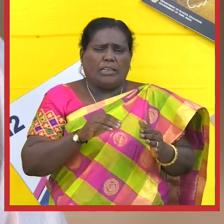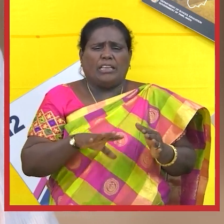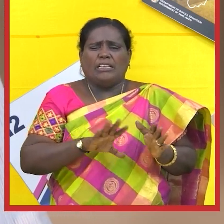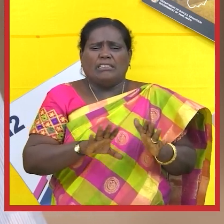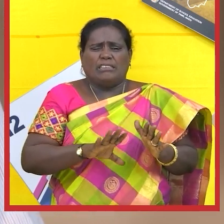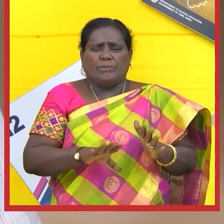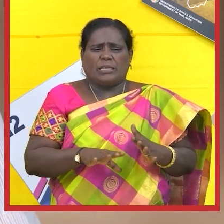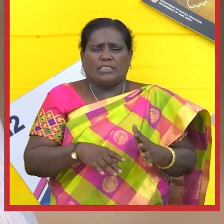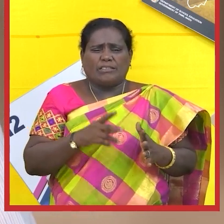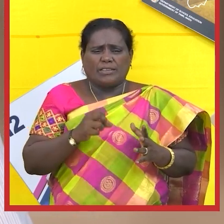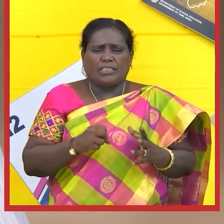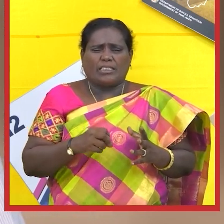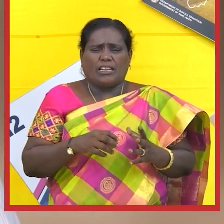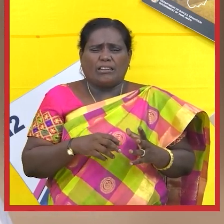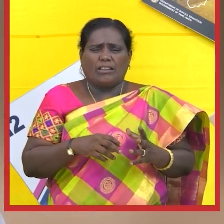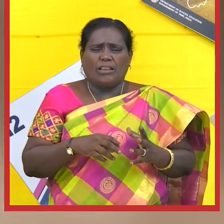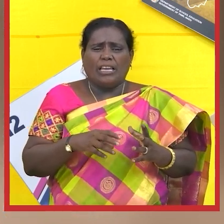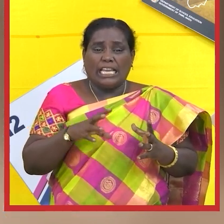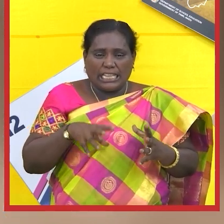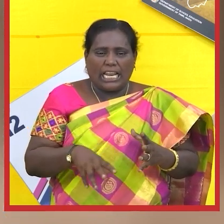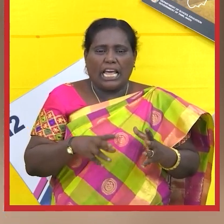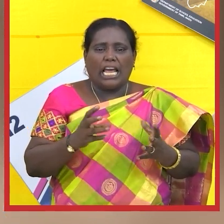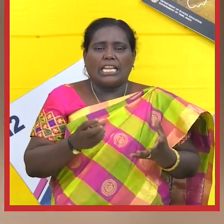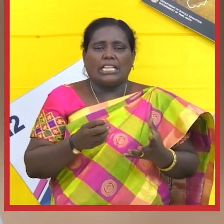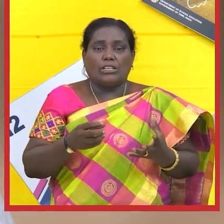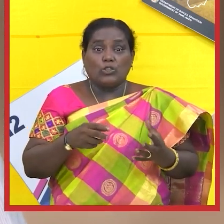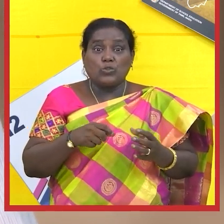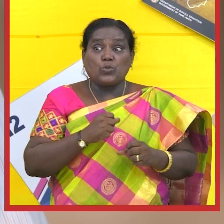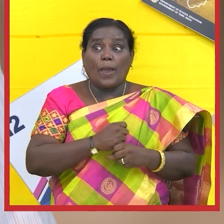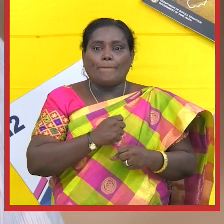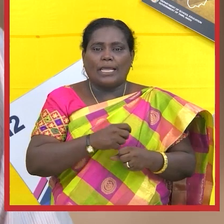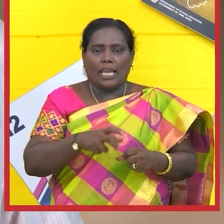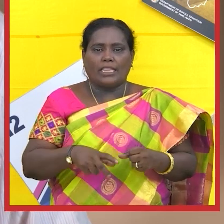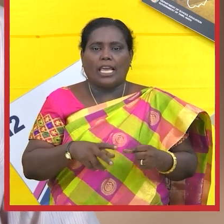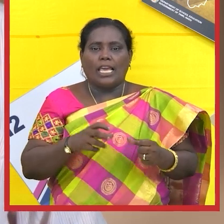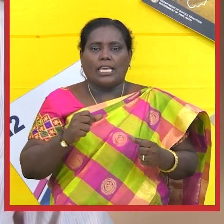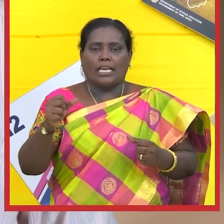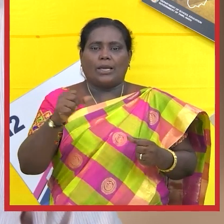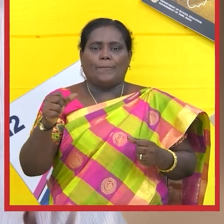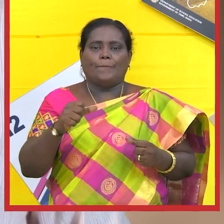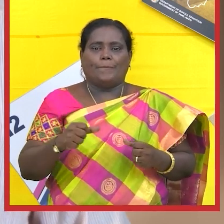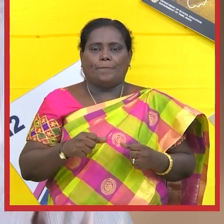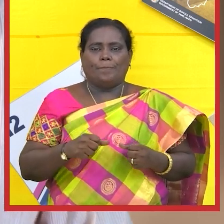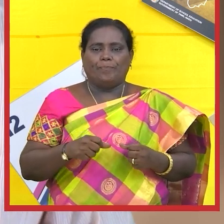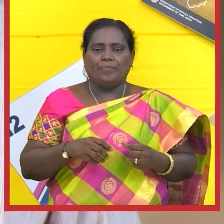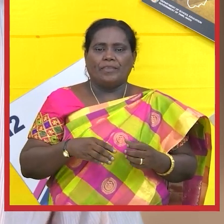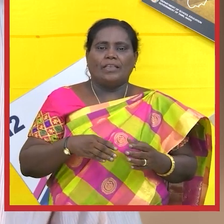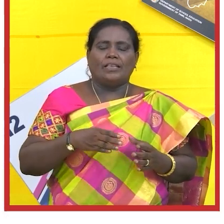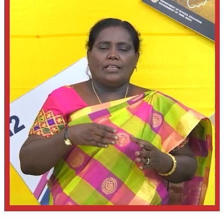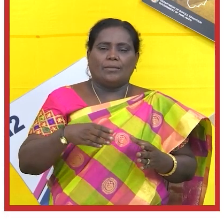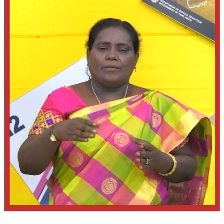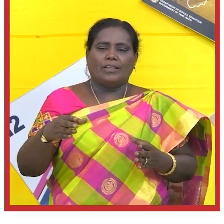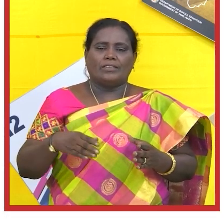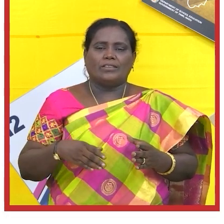வெறுக்கிறார். அதனாலே அவர் ஆரம்பித்த இயக்கம்தான் சுயமரியாதை இயக்கம். சுயமரியாதை இயக்கம் எதை வலியுறுத்துகிறது